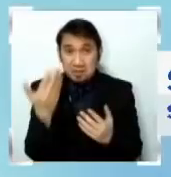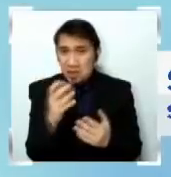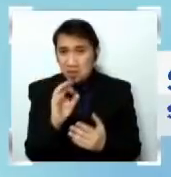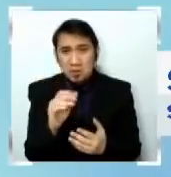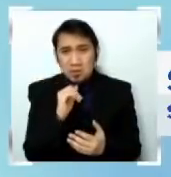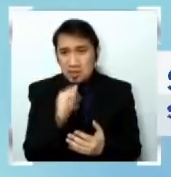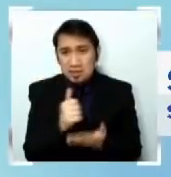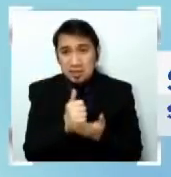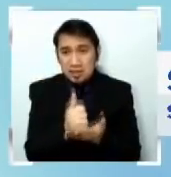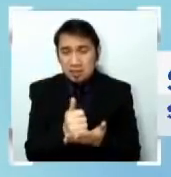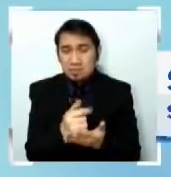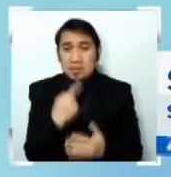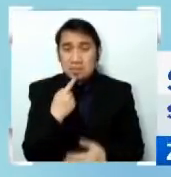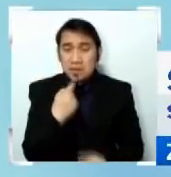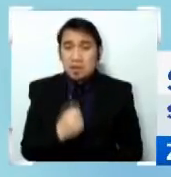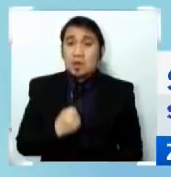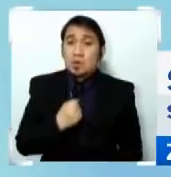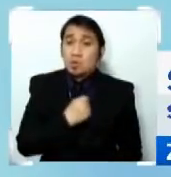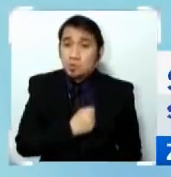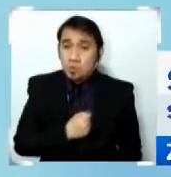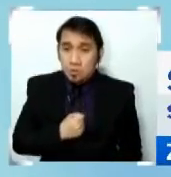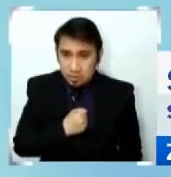ako, mga kasama ko.